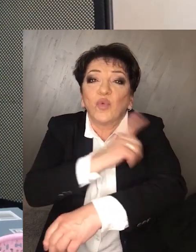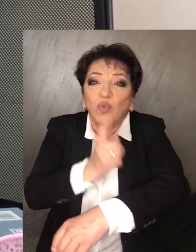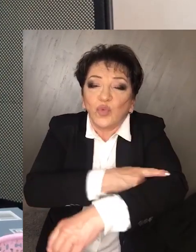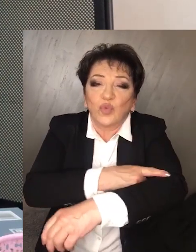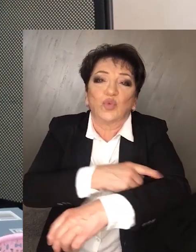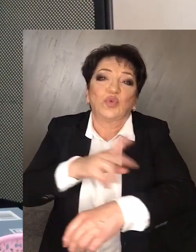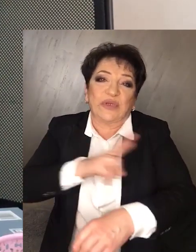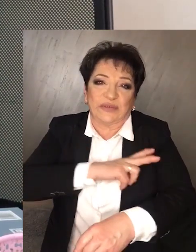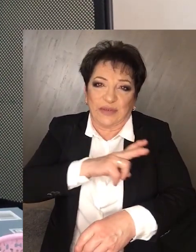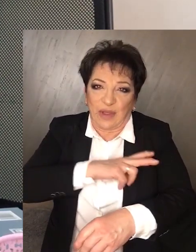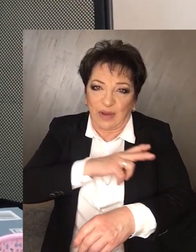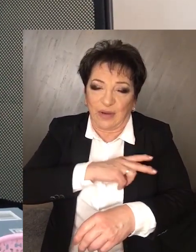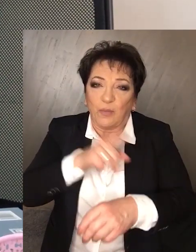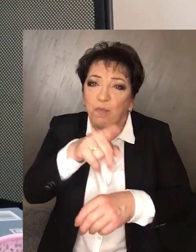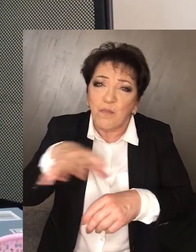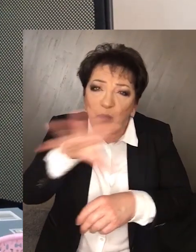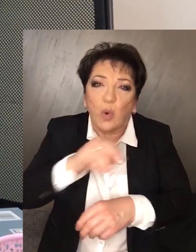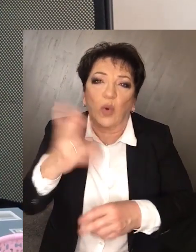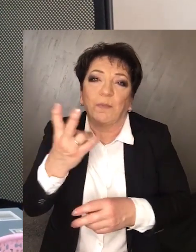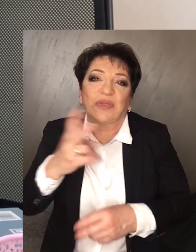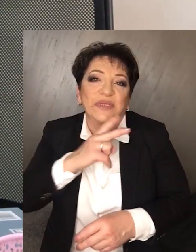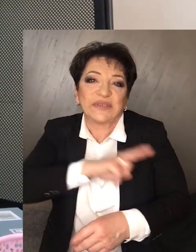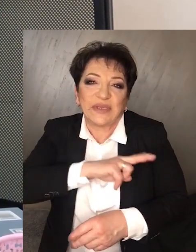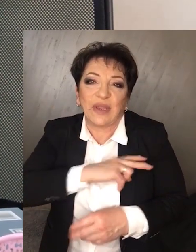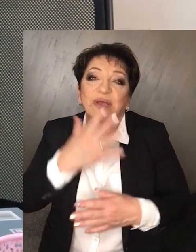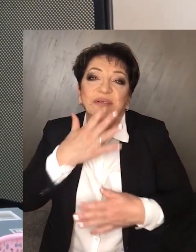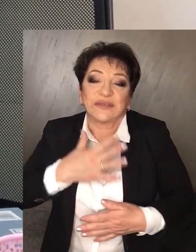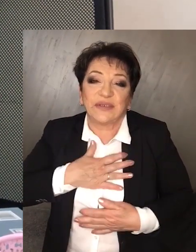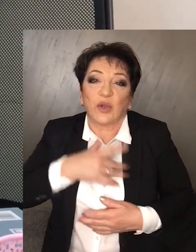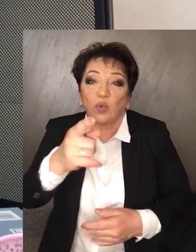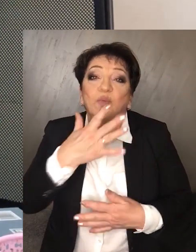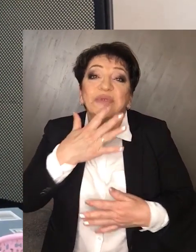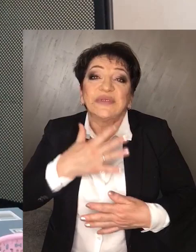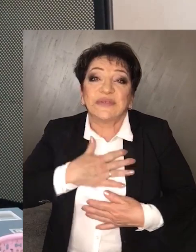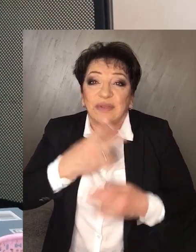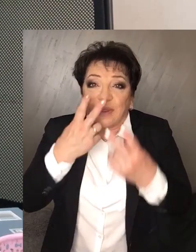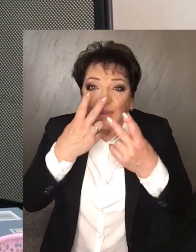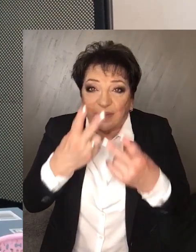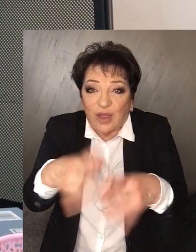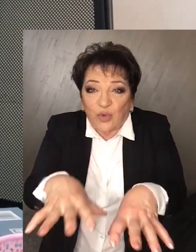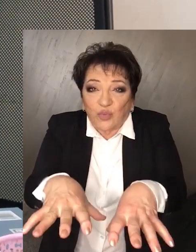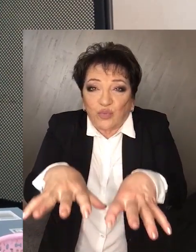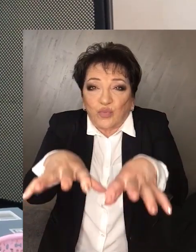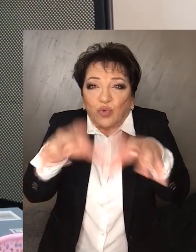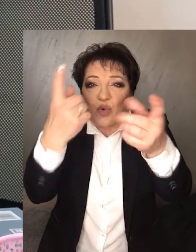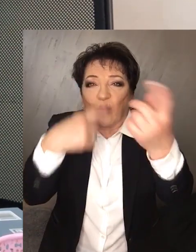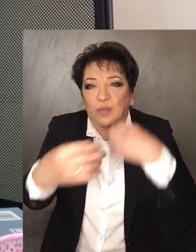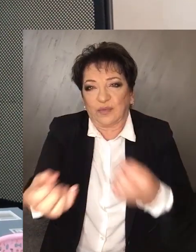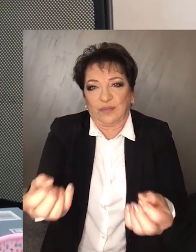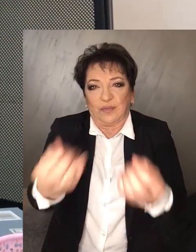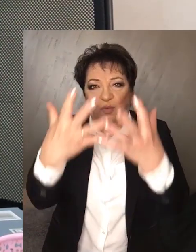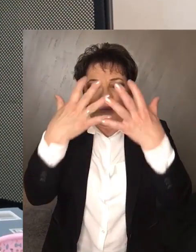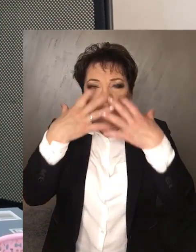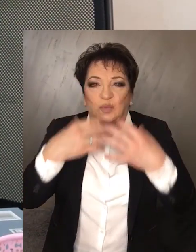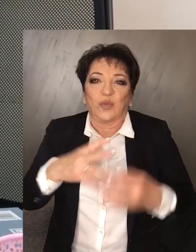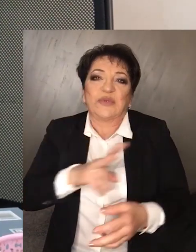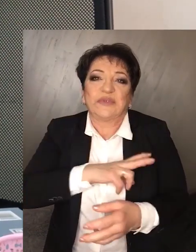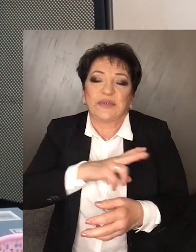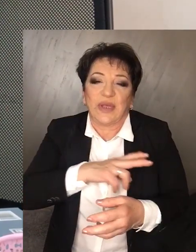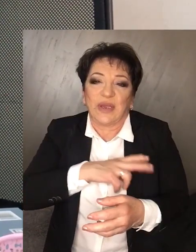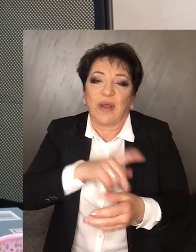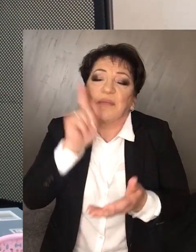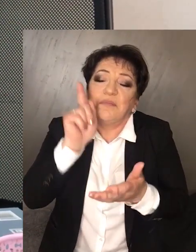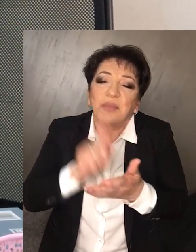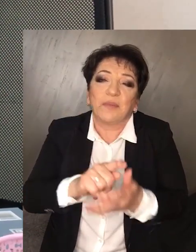զենքն է, սերն է արևը, սերն է կյանքը, սերն է ամեն ինչի մեջ, դուք այն ամեն ինչին ինչով սիրով կնայեք, ամեն բանի մեջ